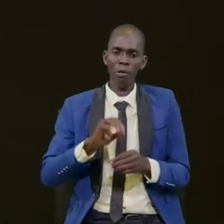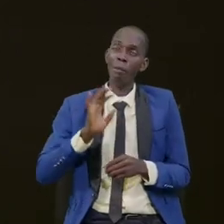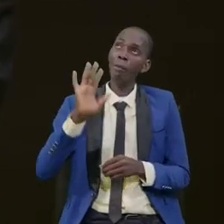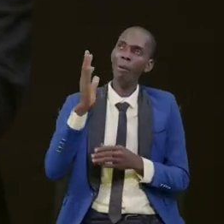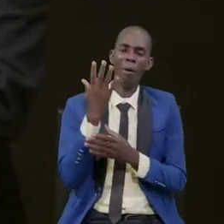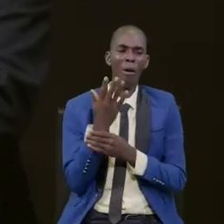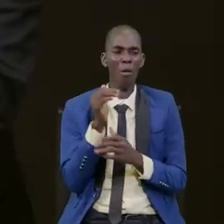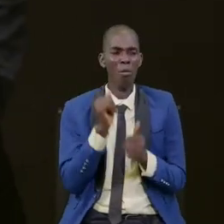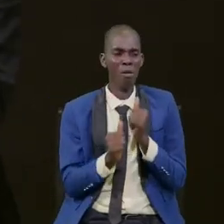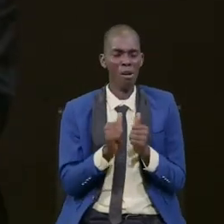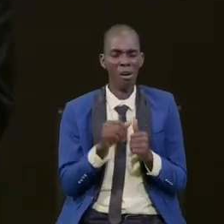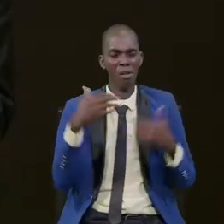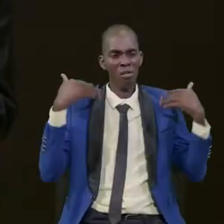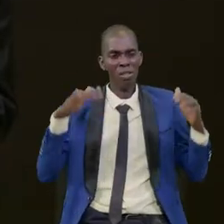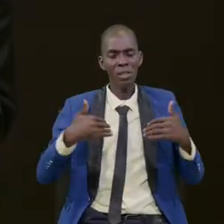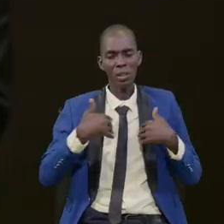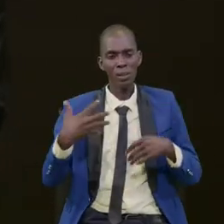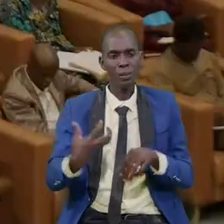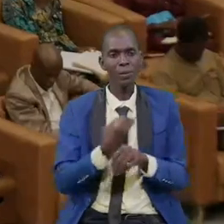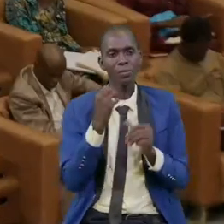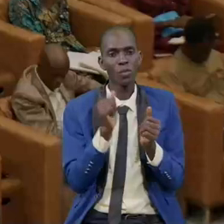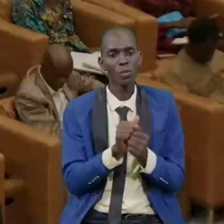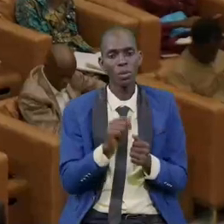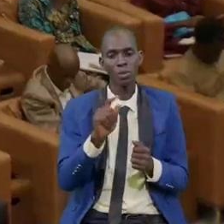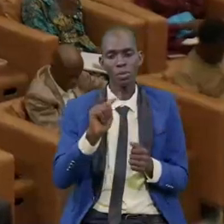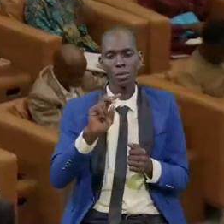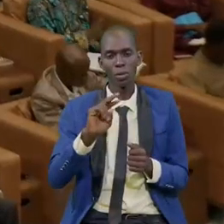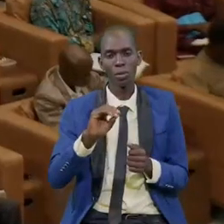qu'il avait prise sur l'autel avec